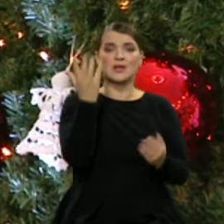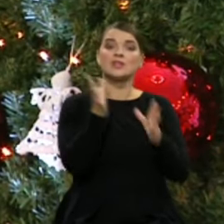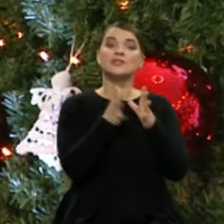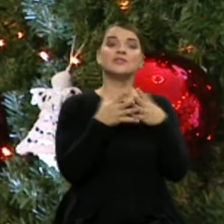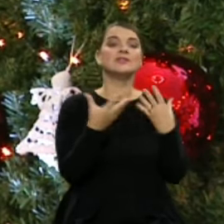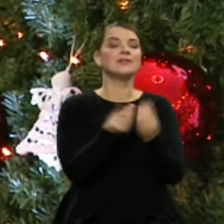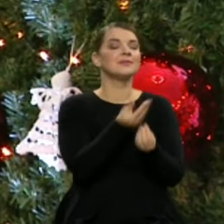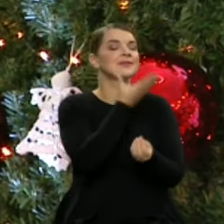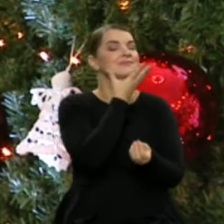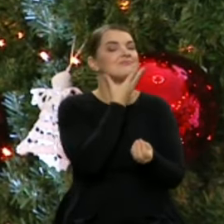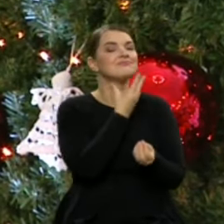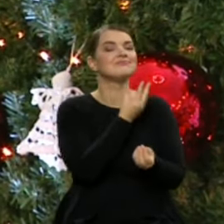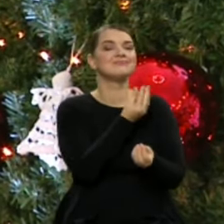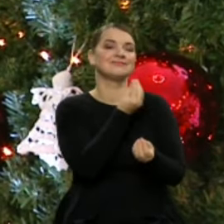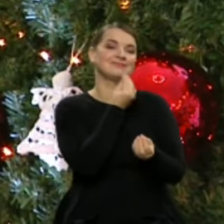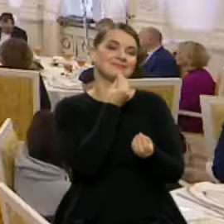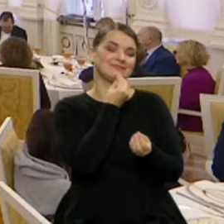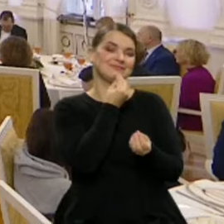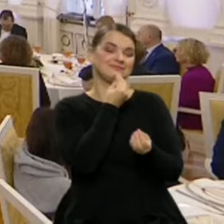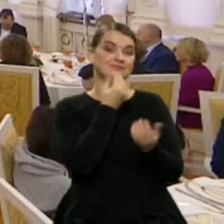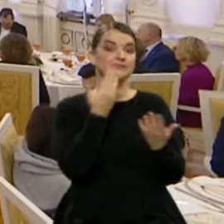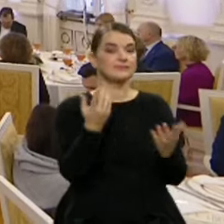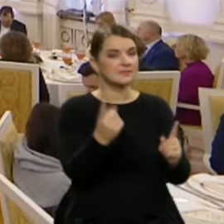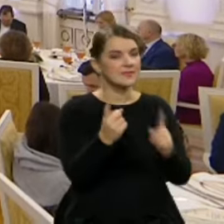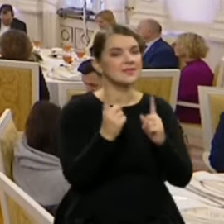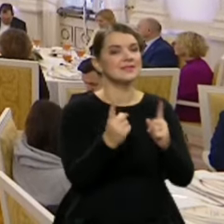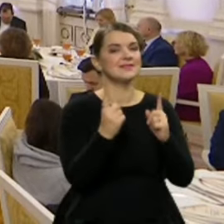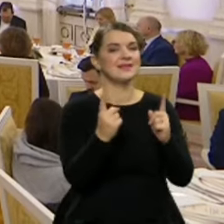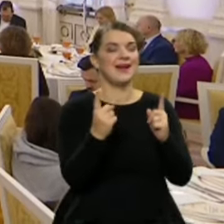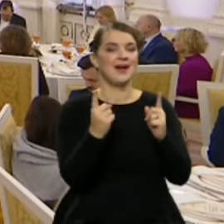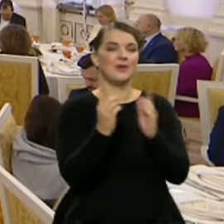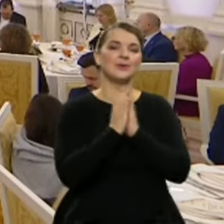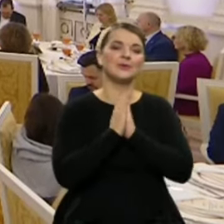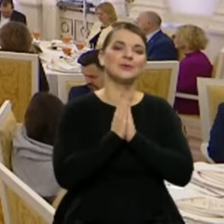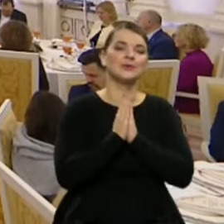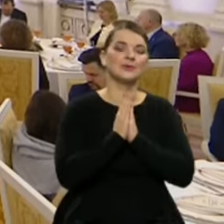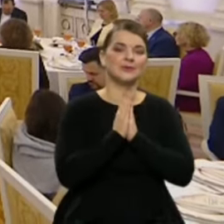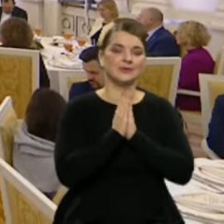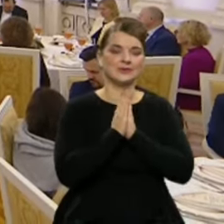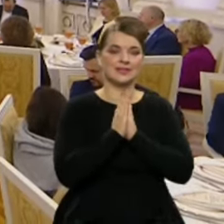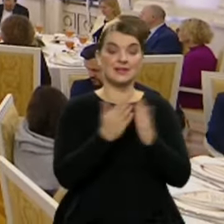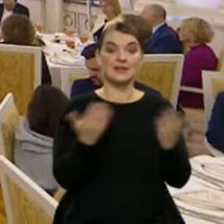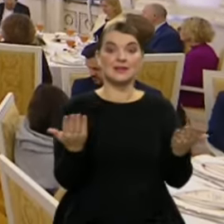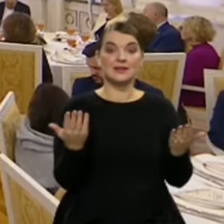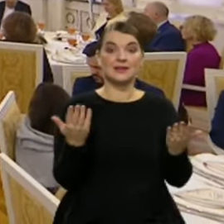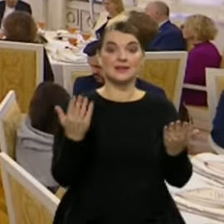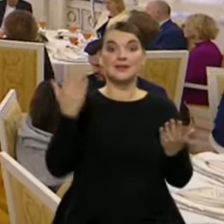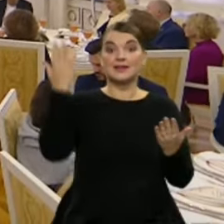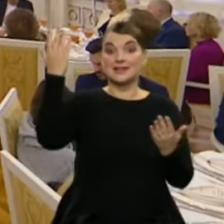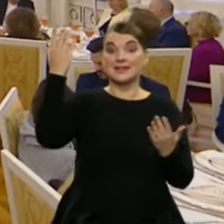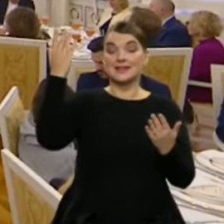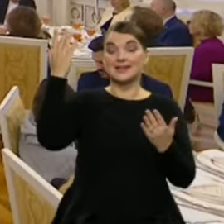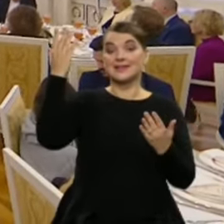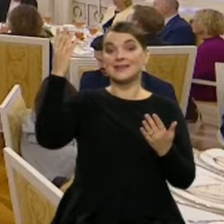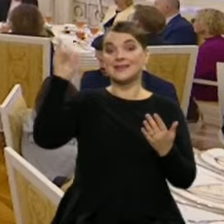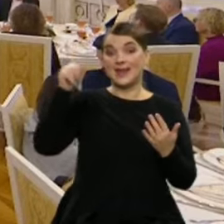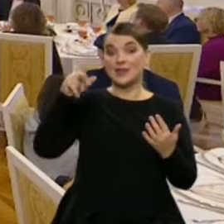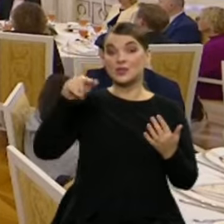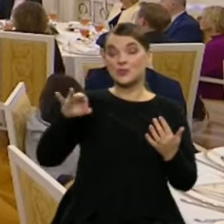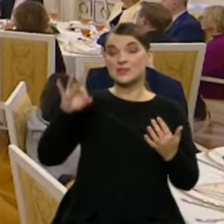šeima Dievo sumanime ir saugoti ją šventą bei nepažįstą. Jėzau, Marija ir